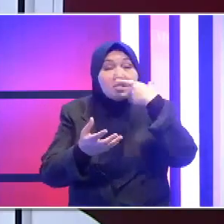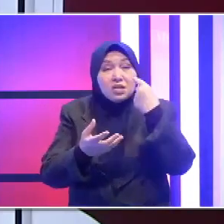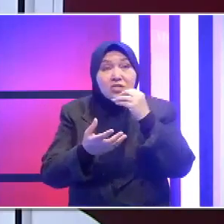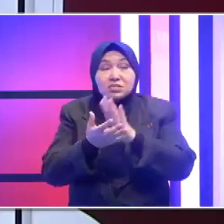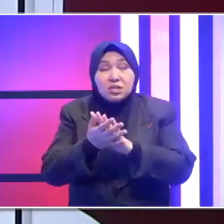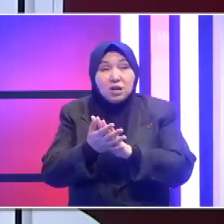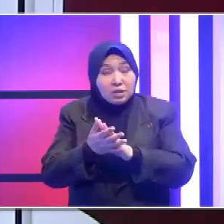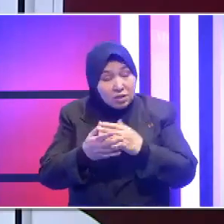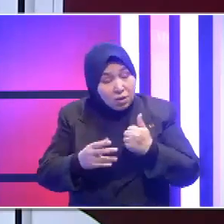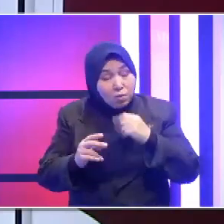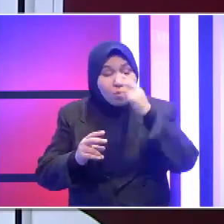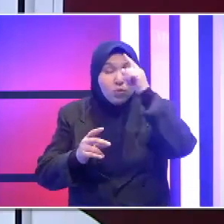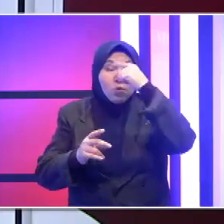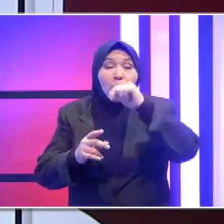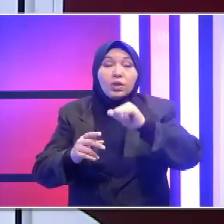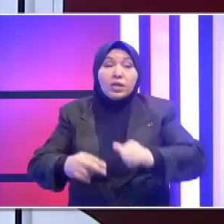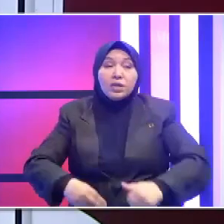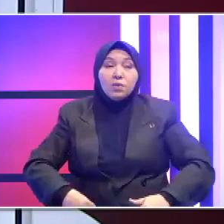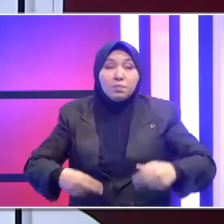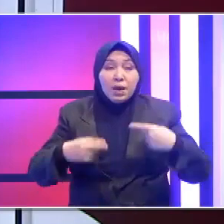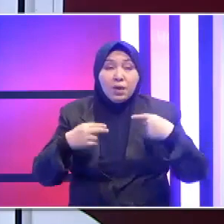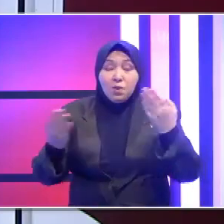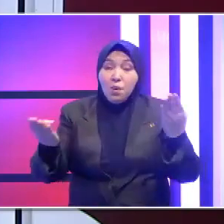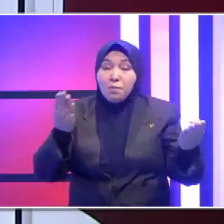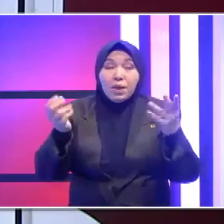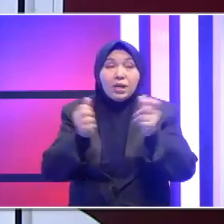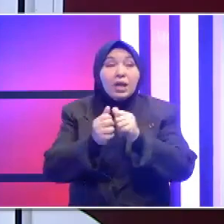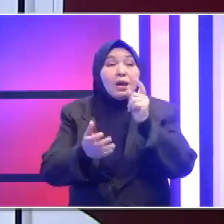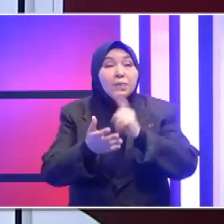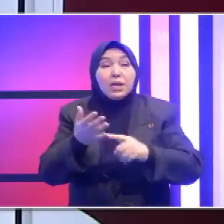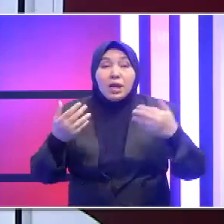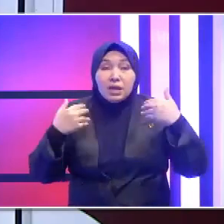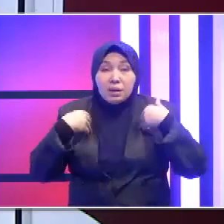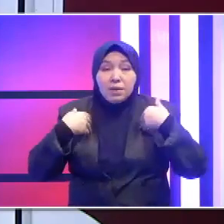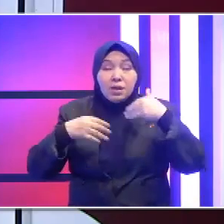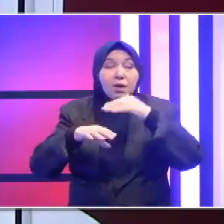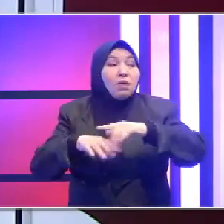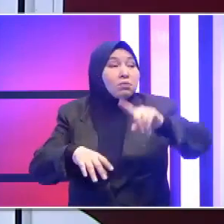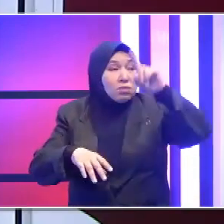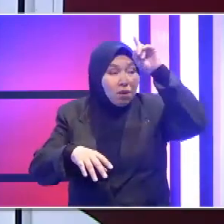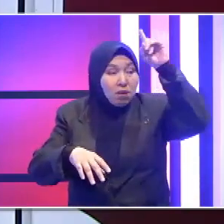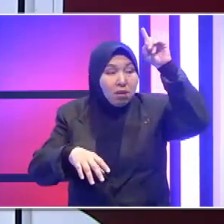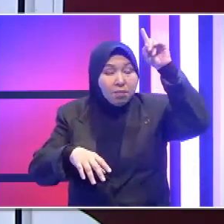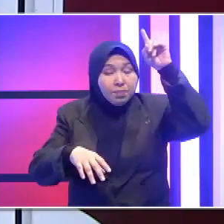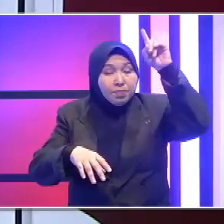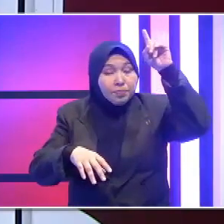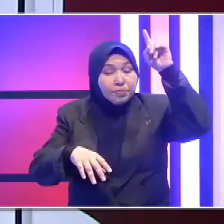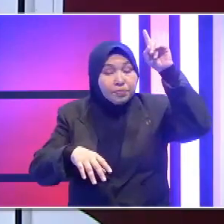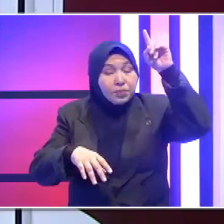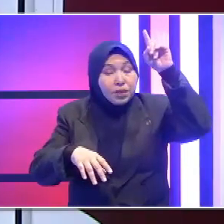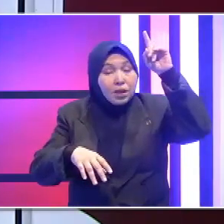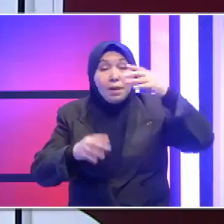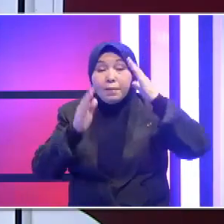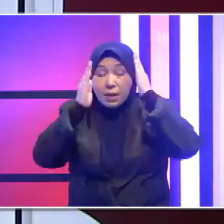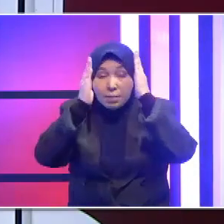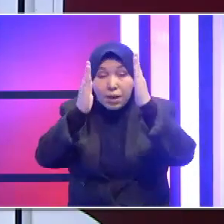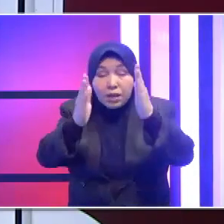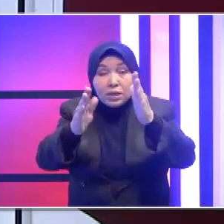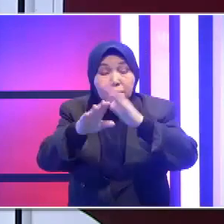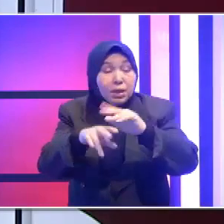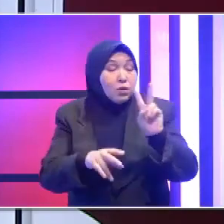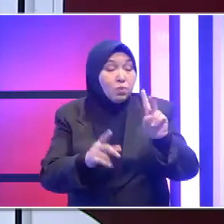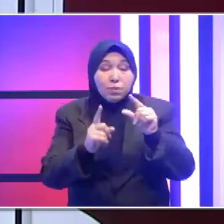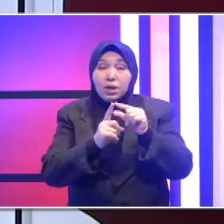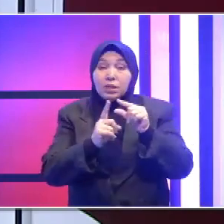agak kehidupan jadi berbanding dengan aku yang ada di sisi Allah olahraga apel Choirul oakhouse kita beri Perhatian Kepada